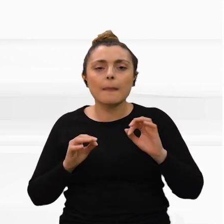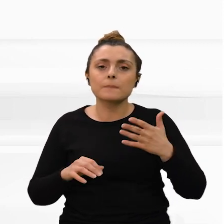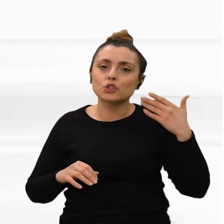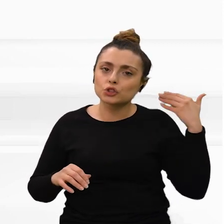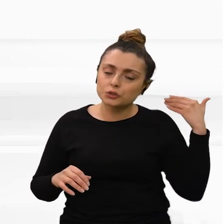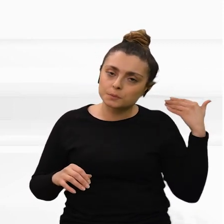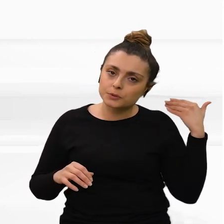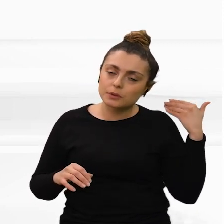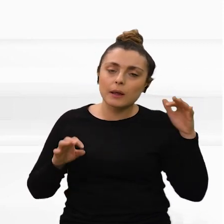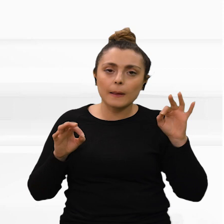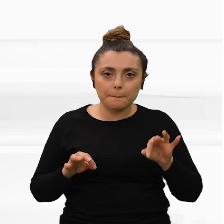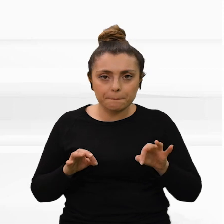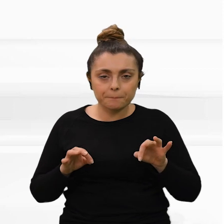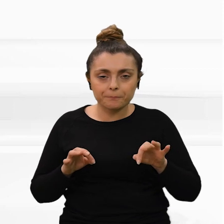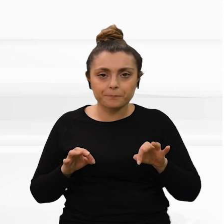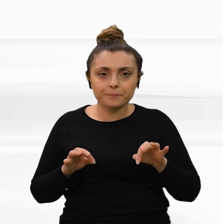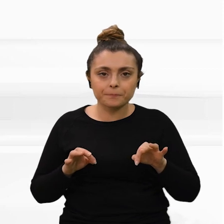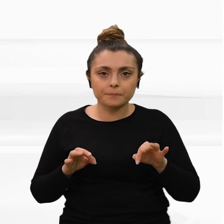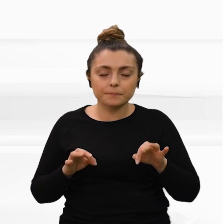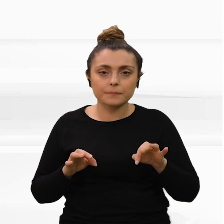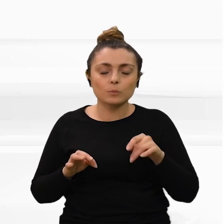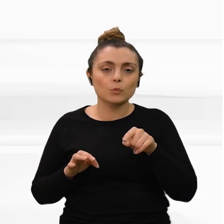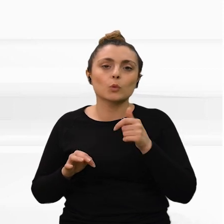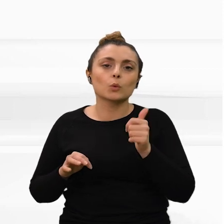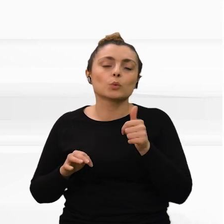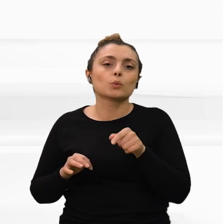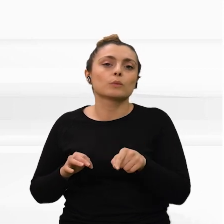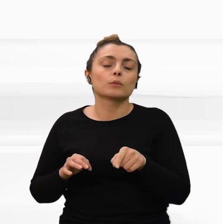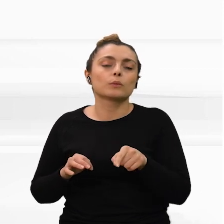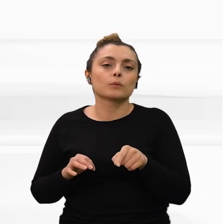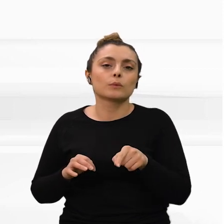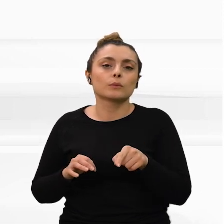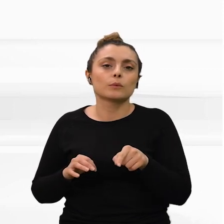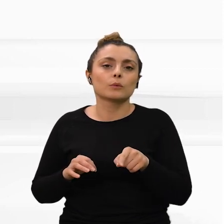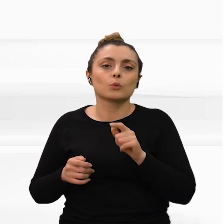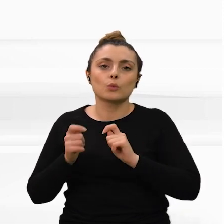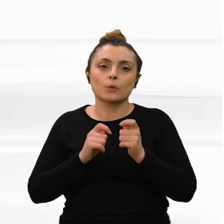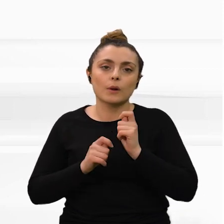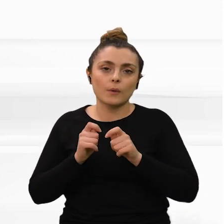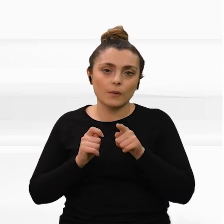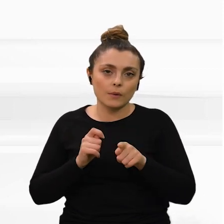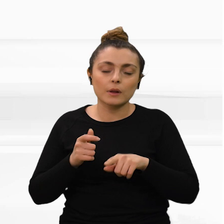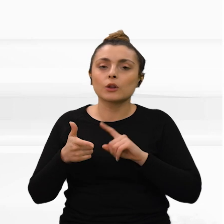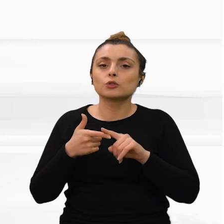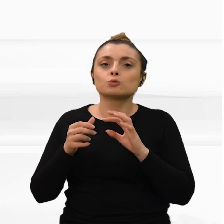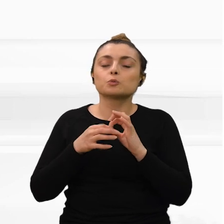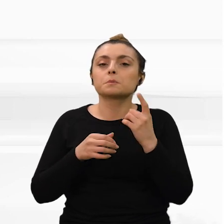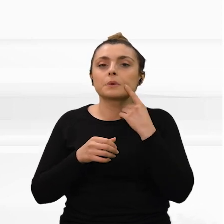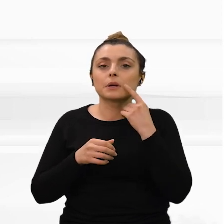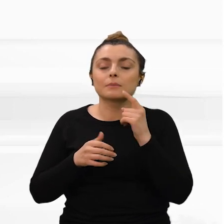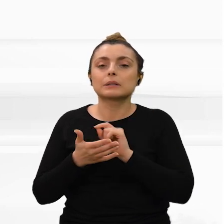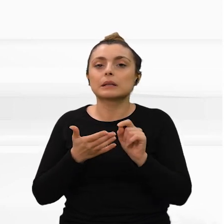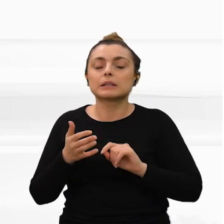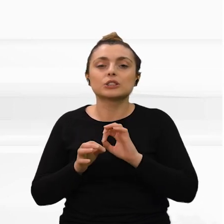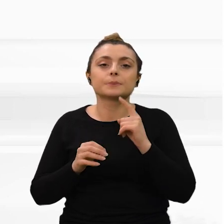hem geçmişi hem de bugünü gün kullanıyor iki cümleye